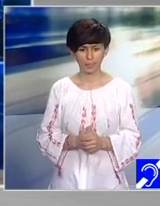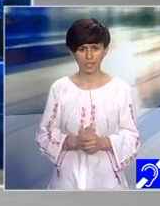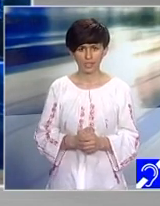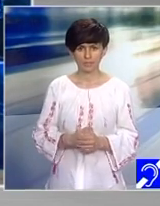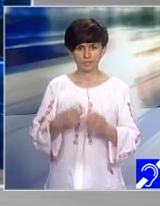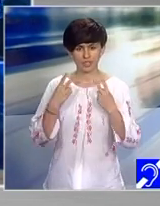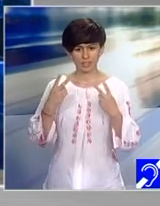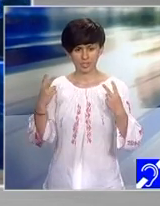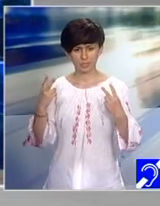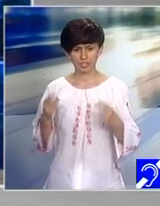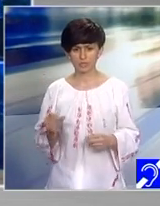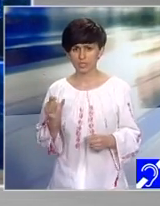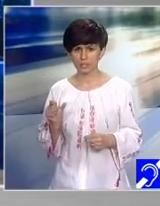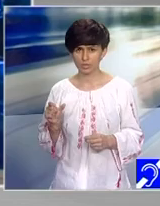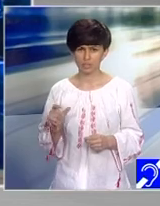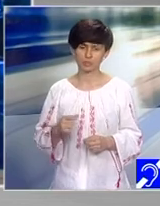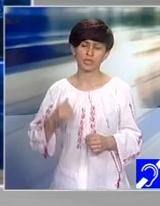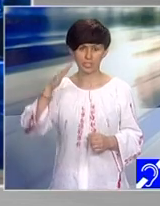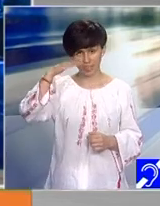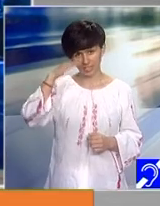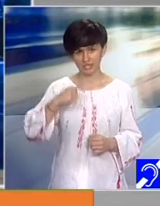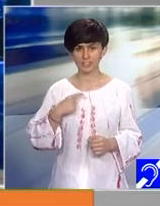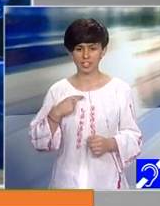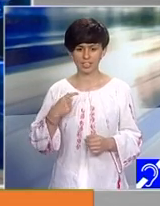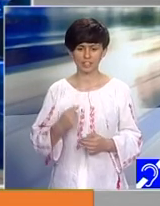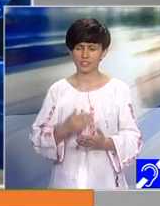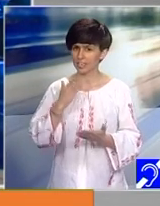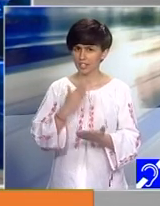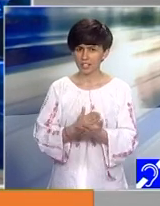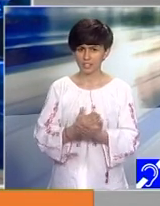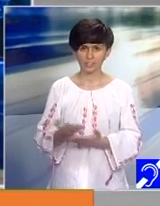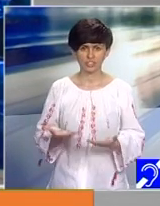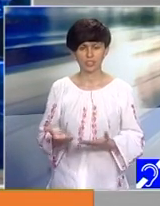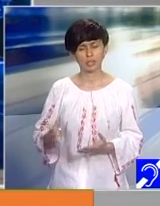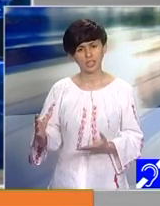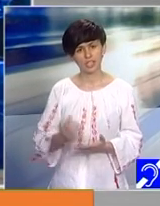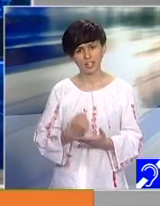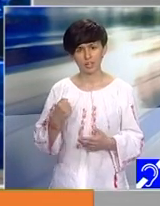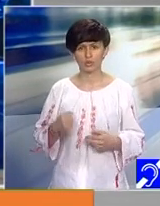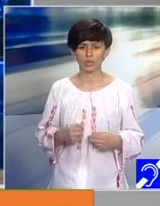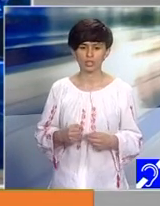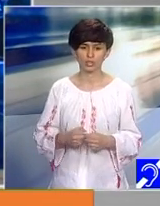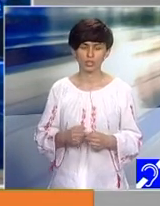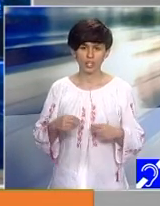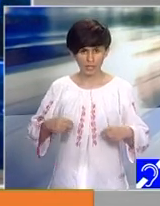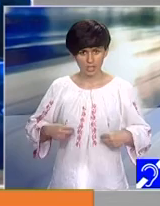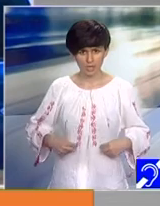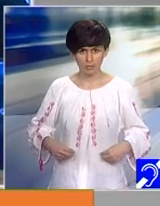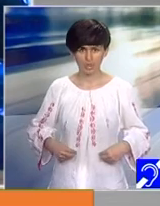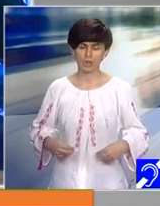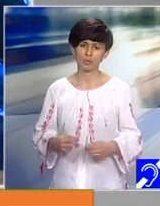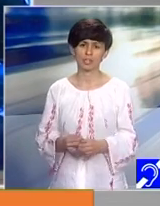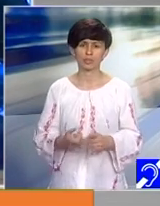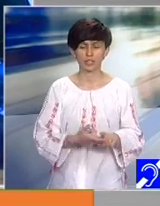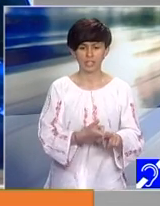decizia, nu, să știi, și asta, dar uite, o decizie pe care a luat-o Parlamentul în urmă cu două ore, cam așa, legat de faptul